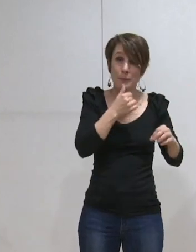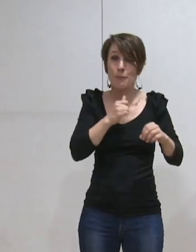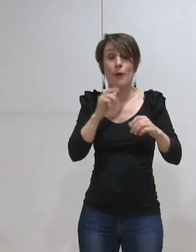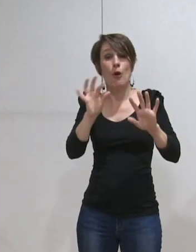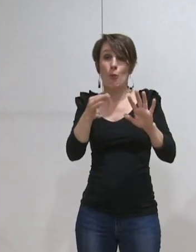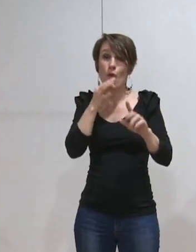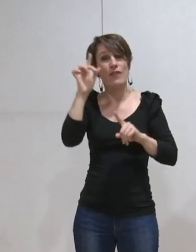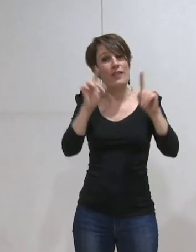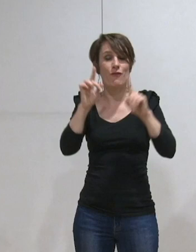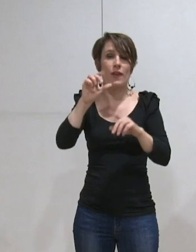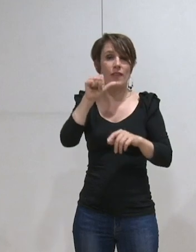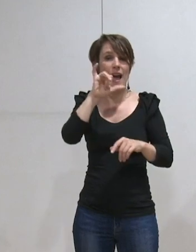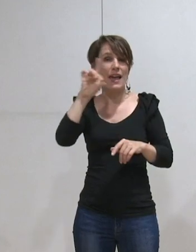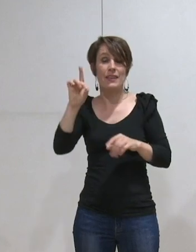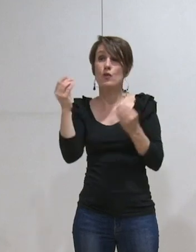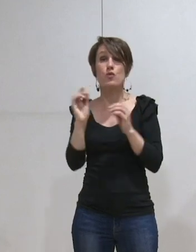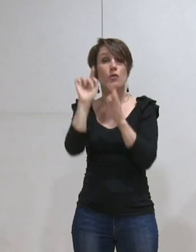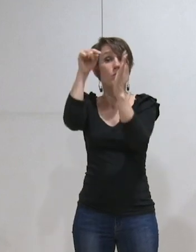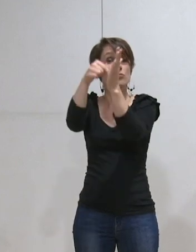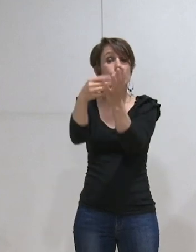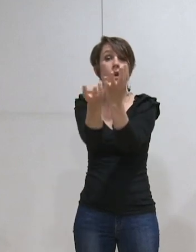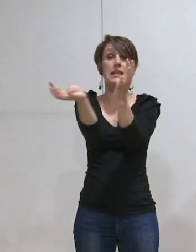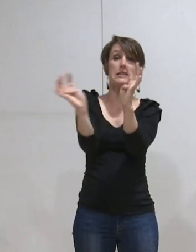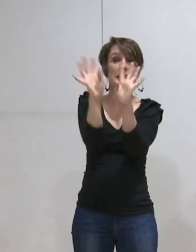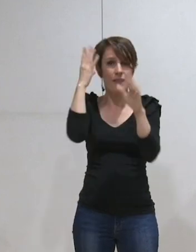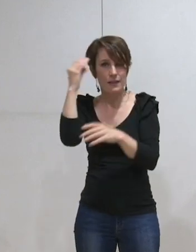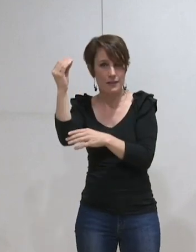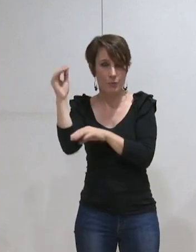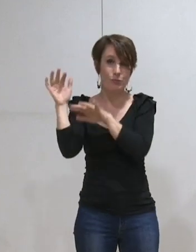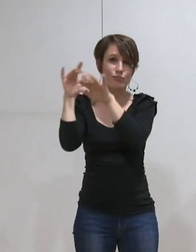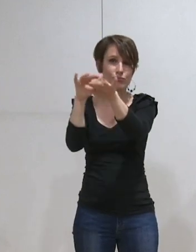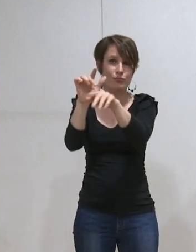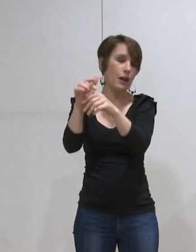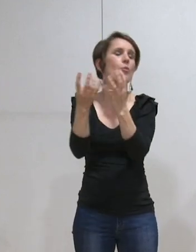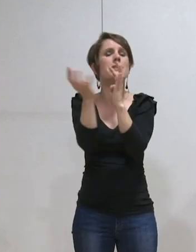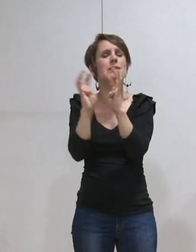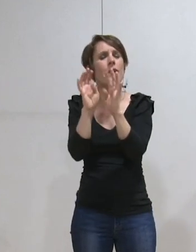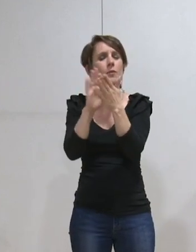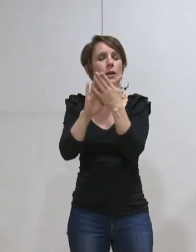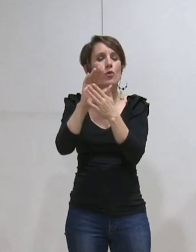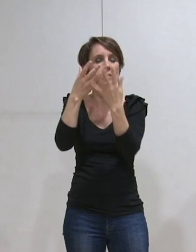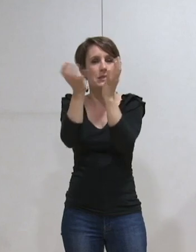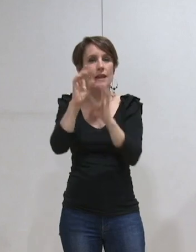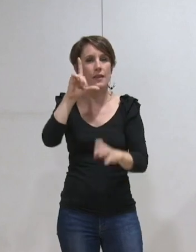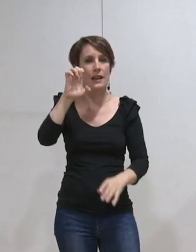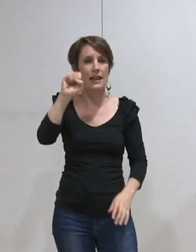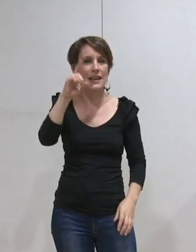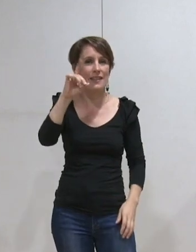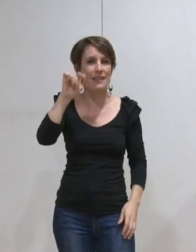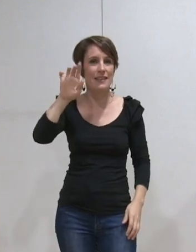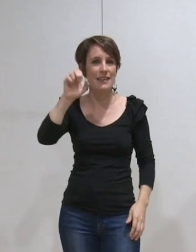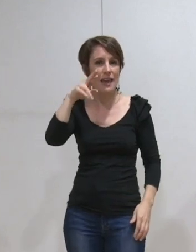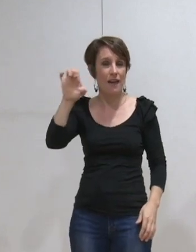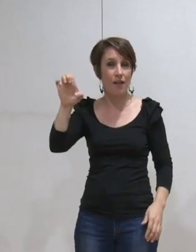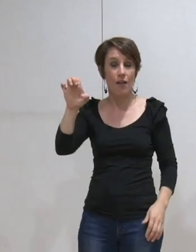fitre ce chire doit d'ailleurs interpeller les dignitaires des autres religions et faire PIR d'envie ces dignitaires des autres